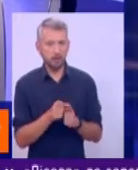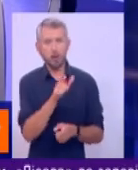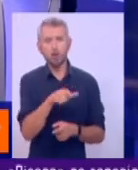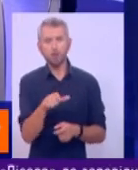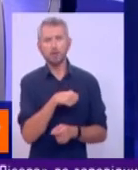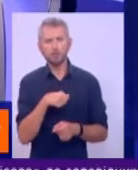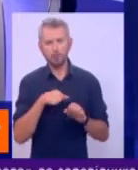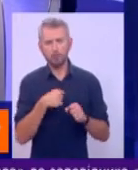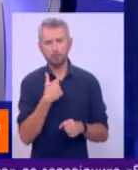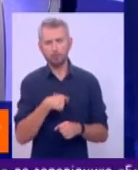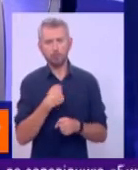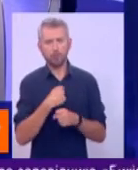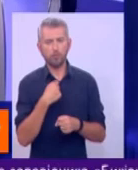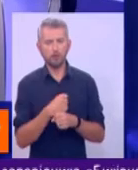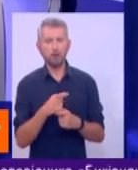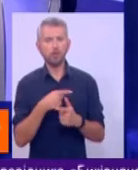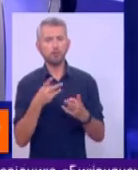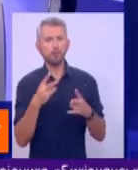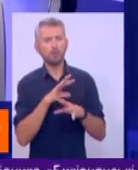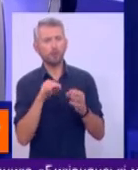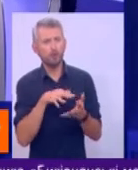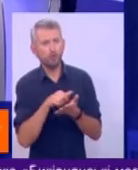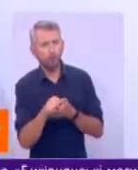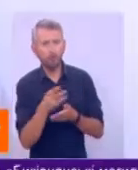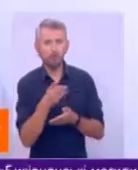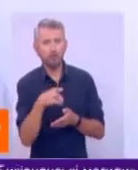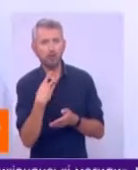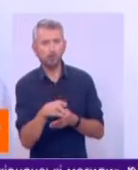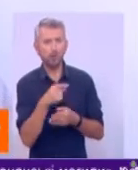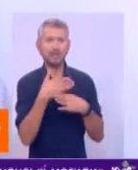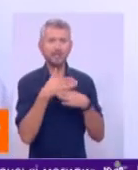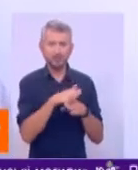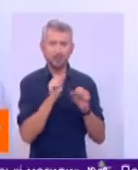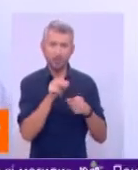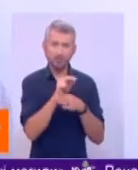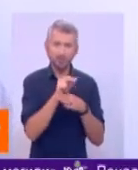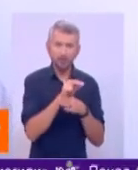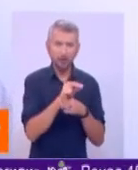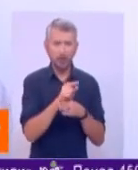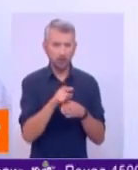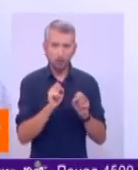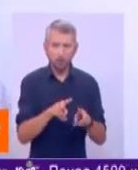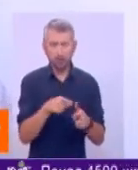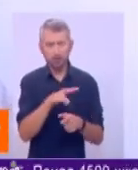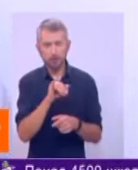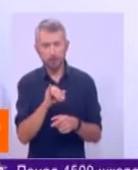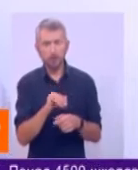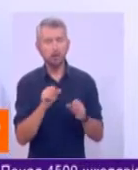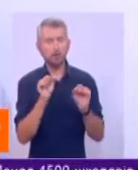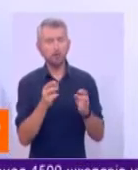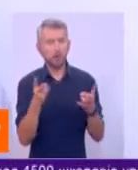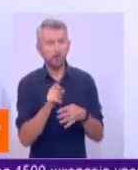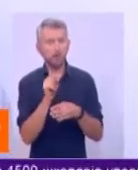самі можуть собі зробити, що зножки, чи потрібно взагалі зносити, чи наскільки там ті тріщини, вони є критичними. Треба